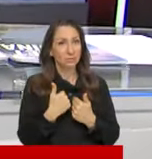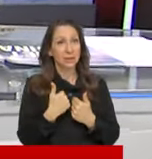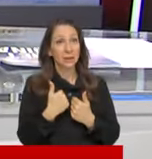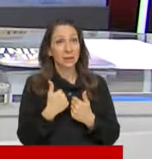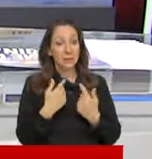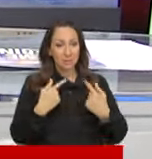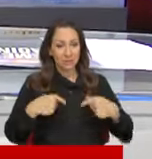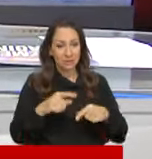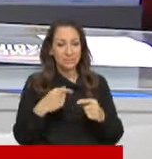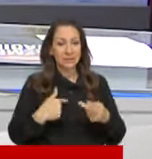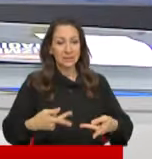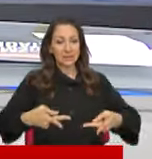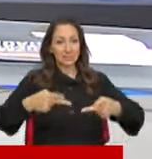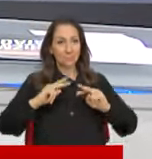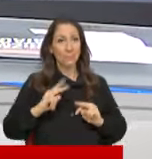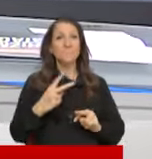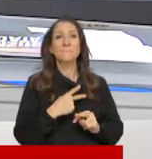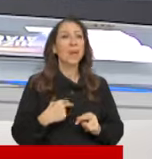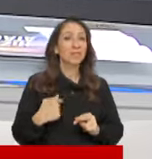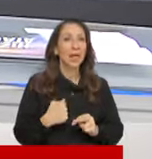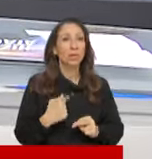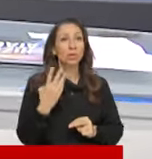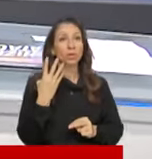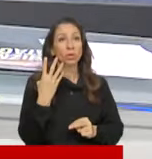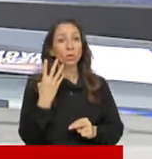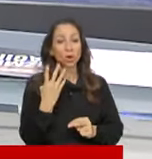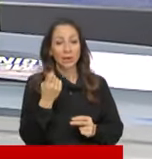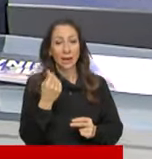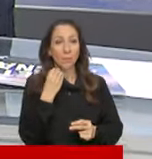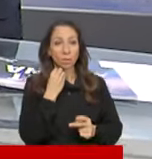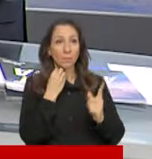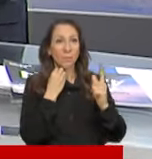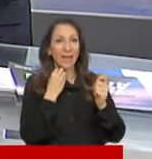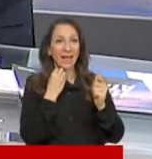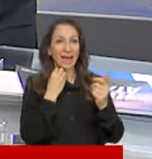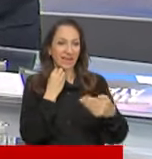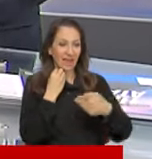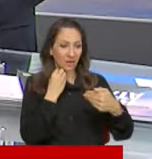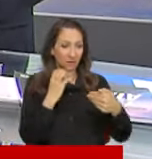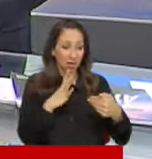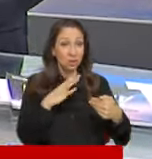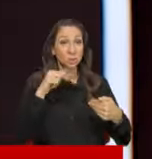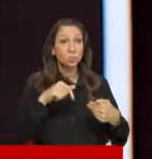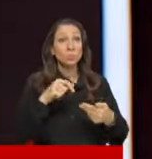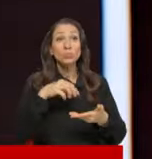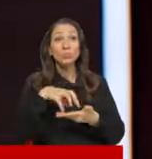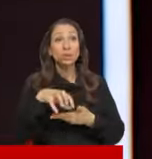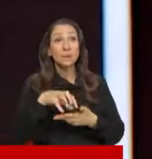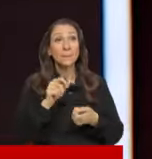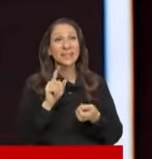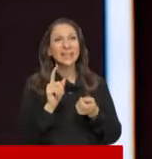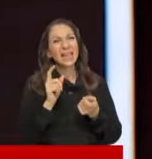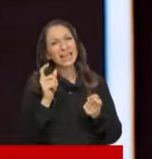bizim teslim aldığımız belediyede 4 lira borç 1 lira gelir vardı şimdi bu sene yaptığımız bütçede bir